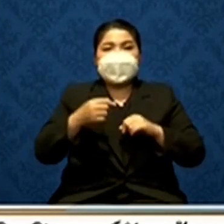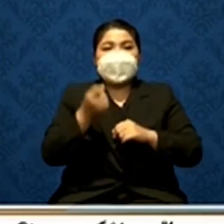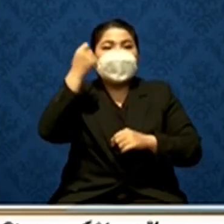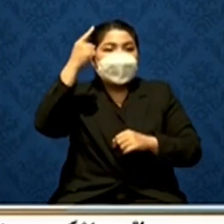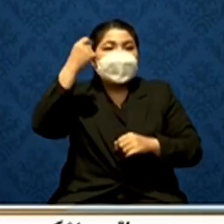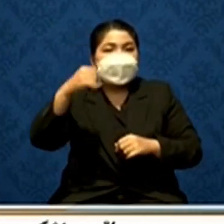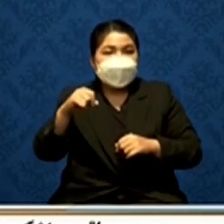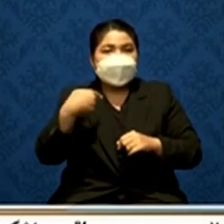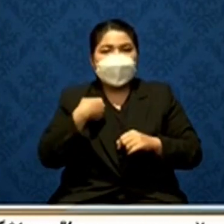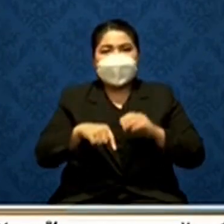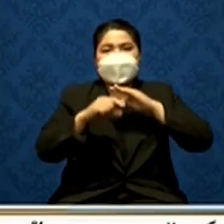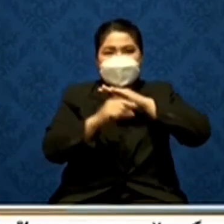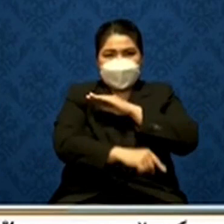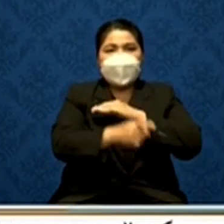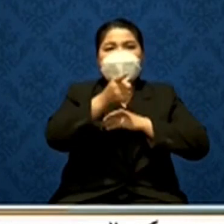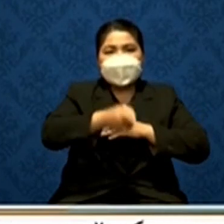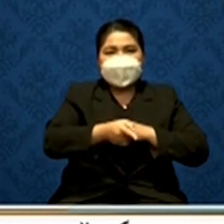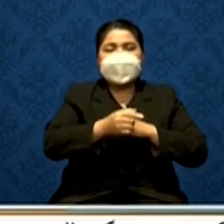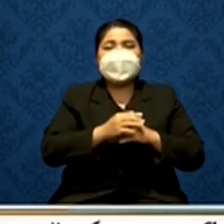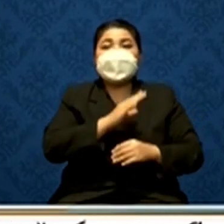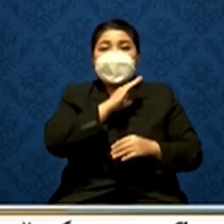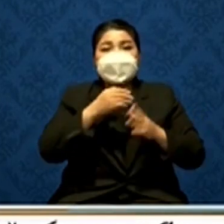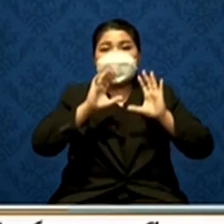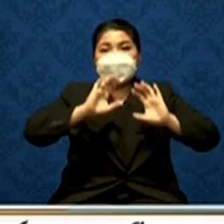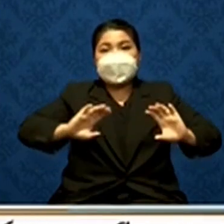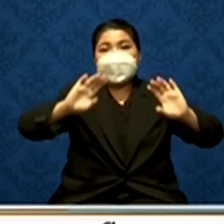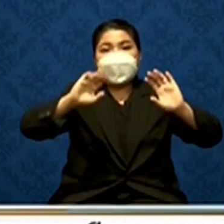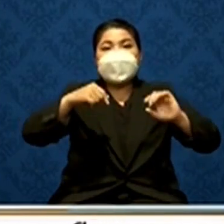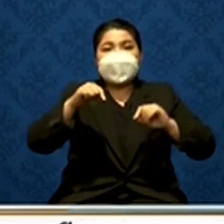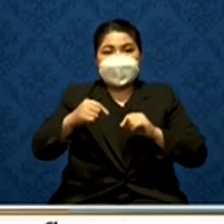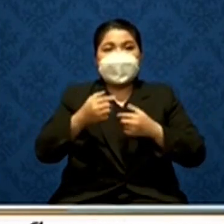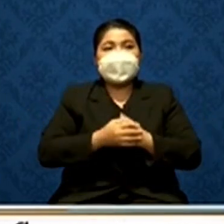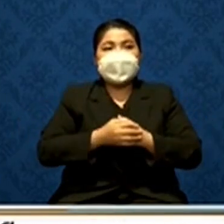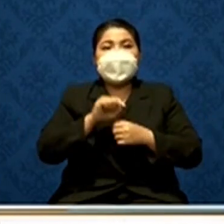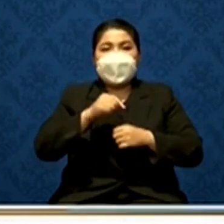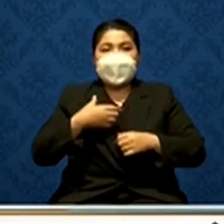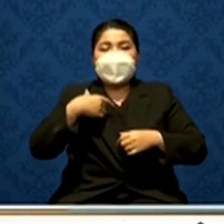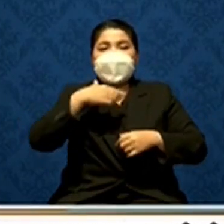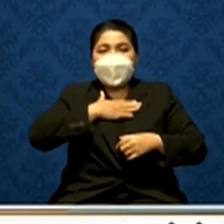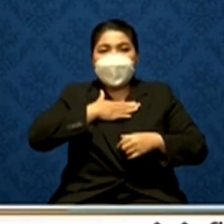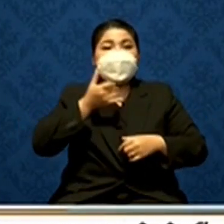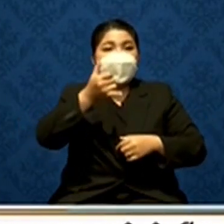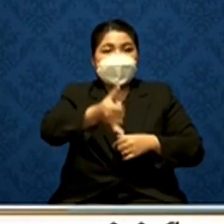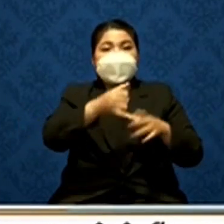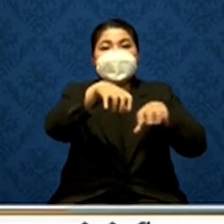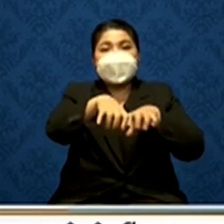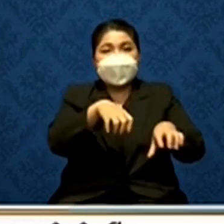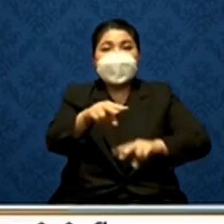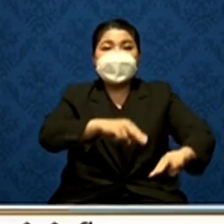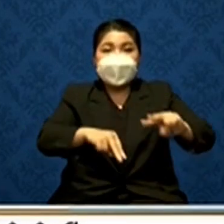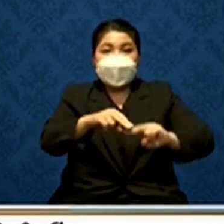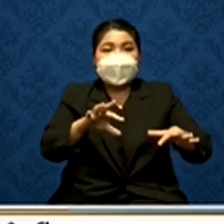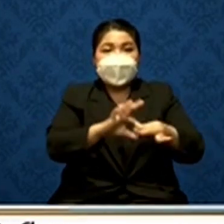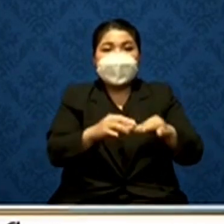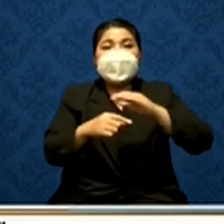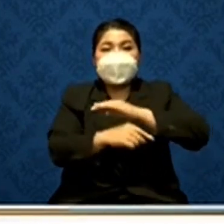จร เกิดขึ้นทั้งทั้งที่รฐบชุนี้ได้มมาใหผมนั้นเข้ไปจดการกัปรหาของการเห็ชาติในเรื่กทจ ality